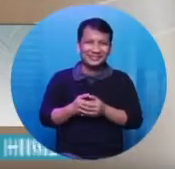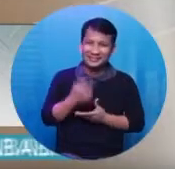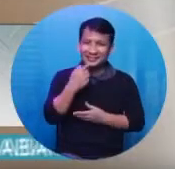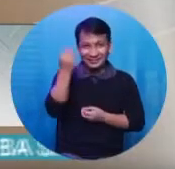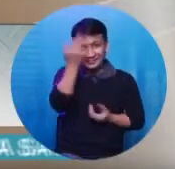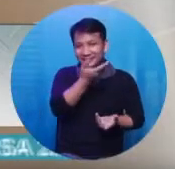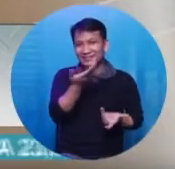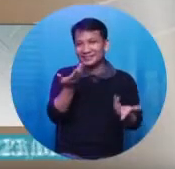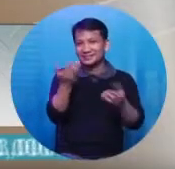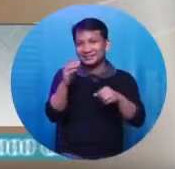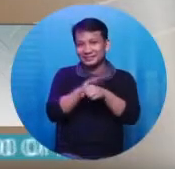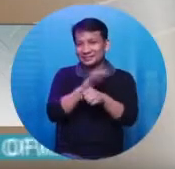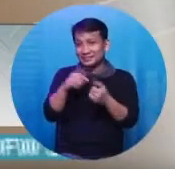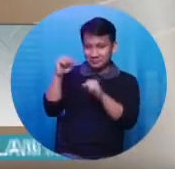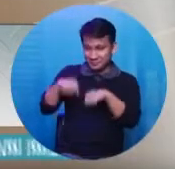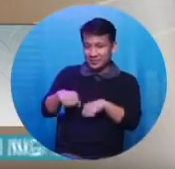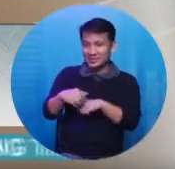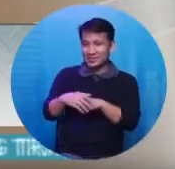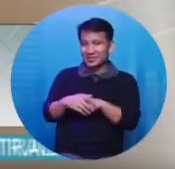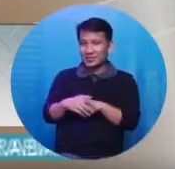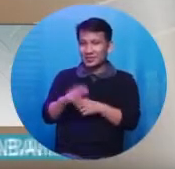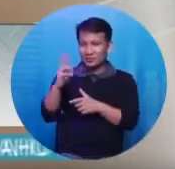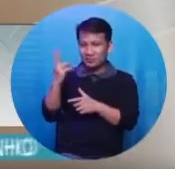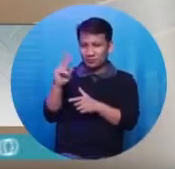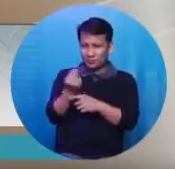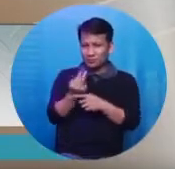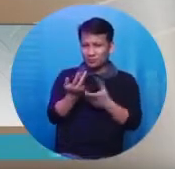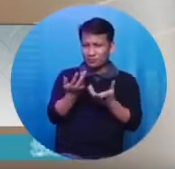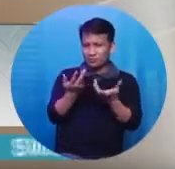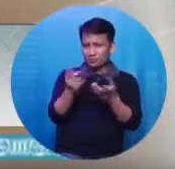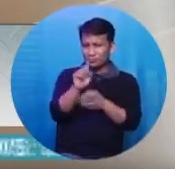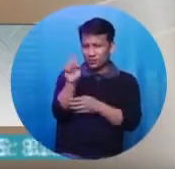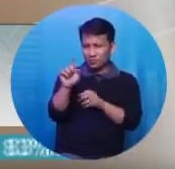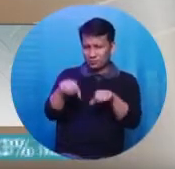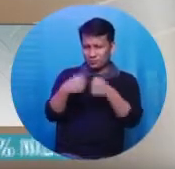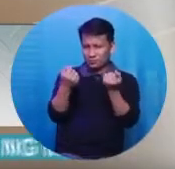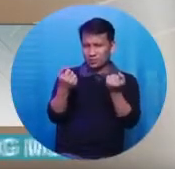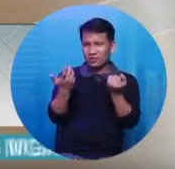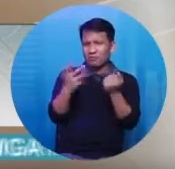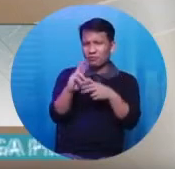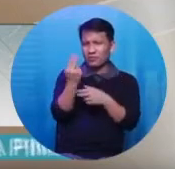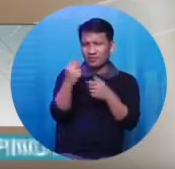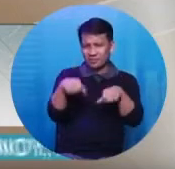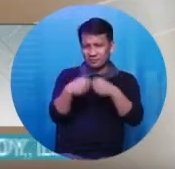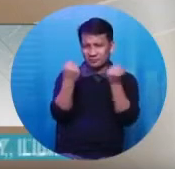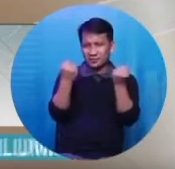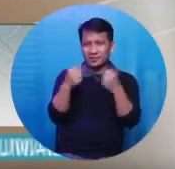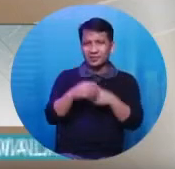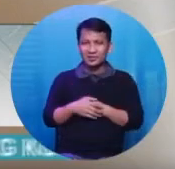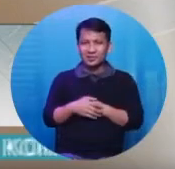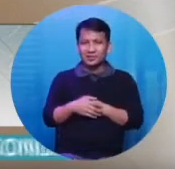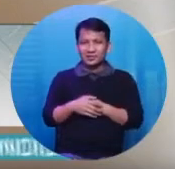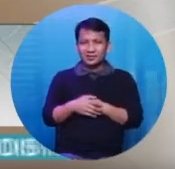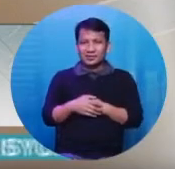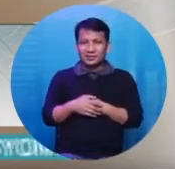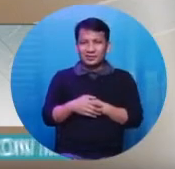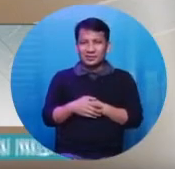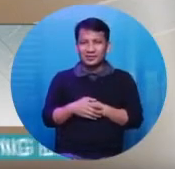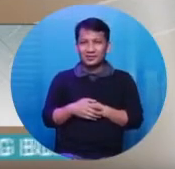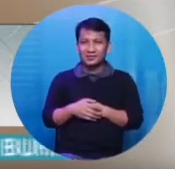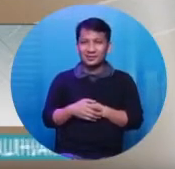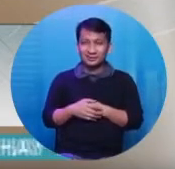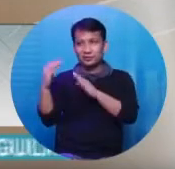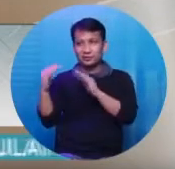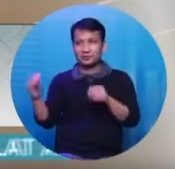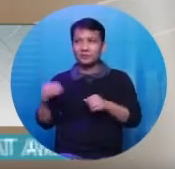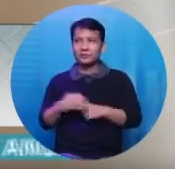Noong Monday po yun. Kailan po kayo nag-break up nitong si Marlo? Nung umalis din po